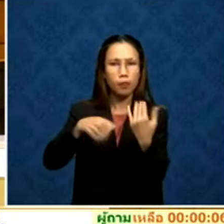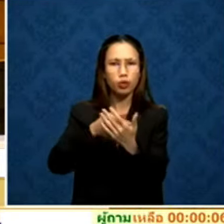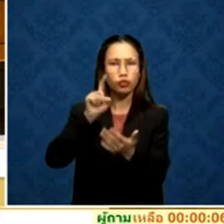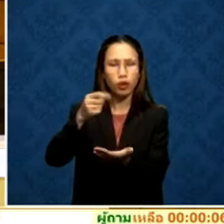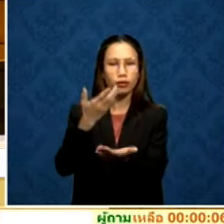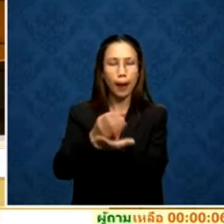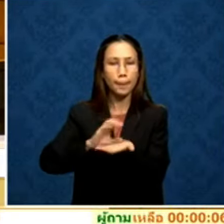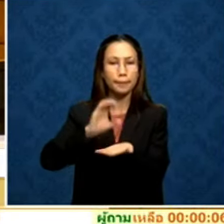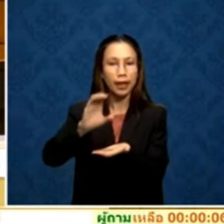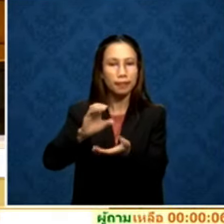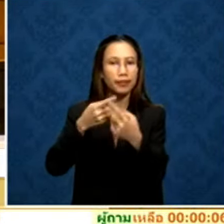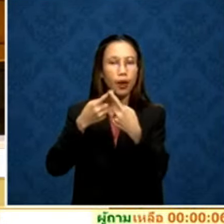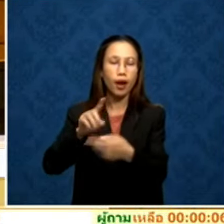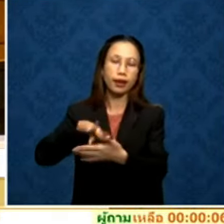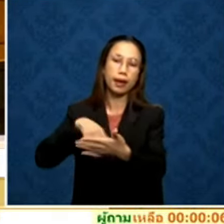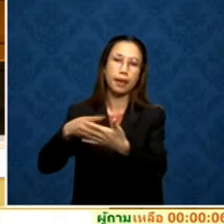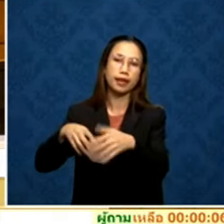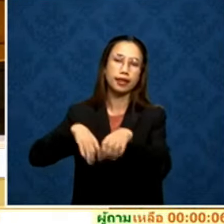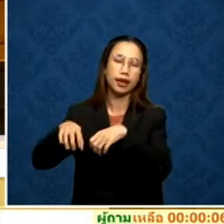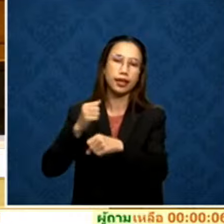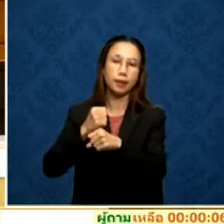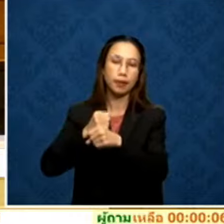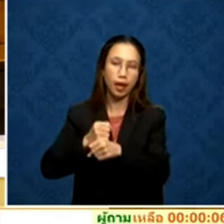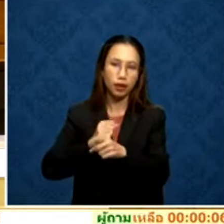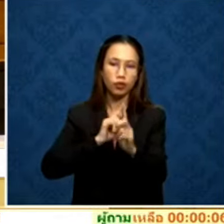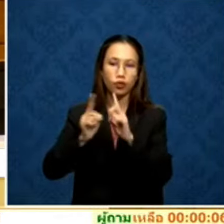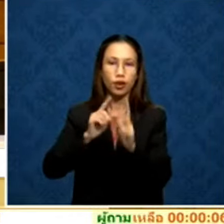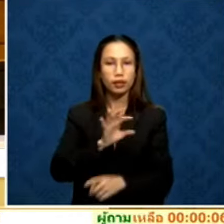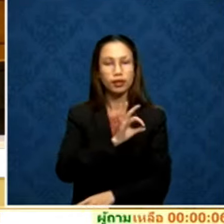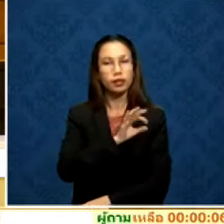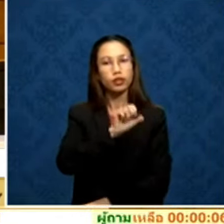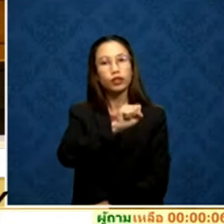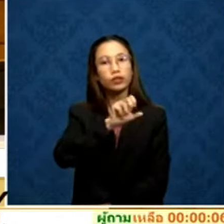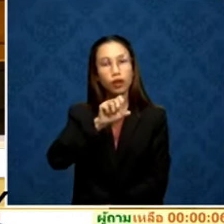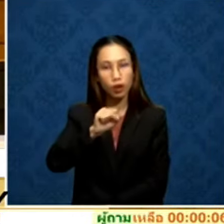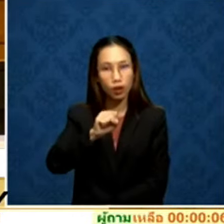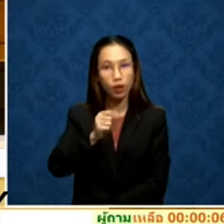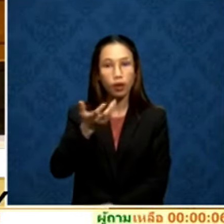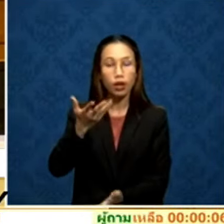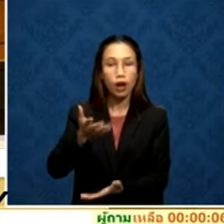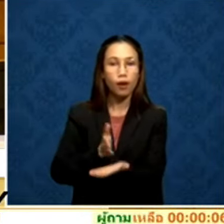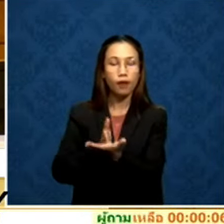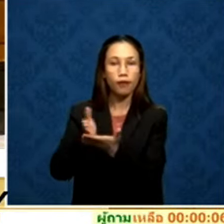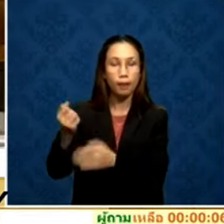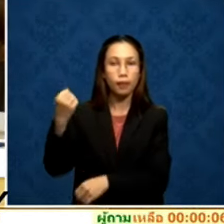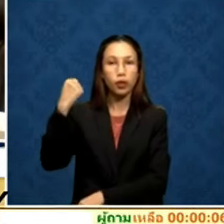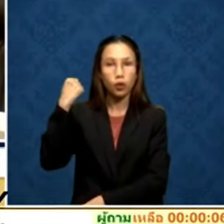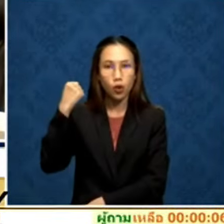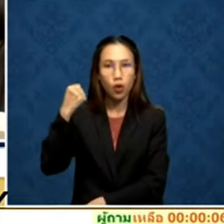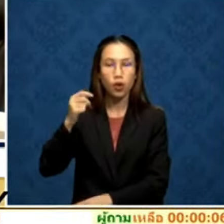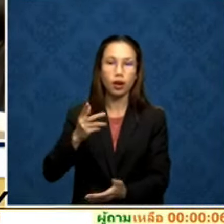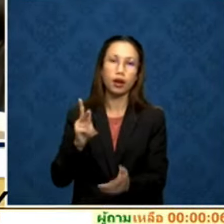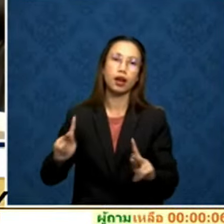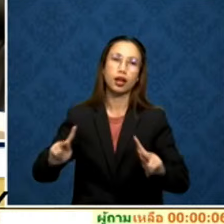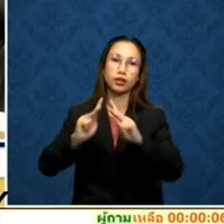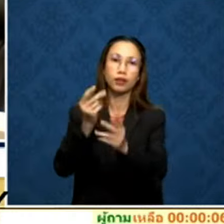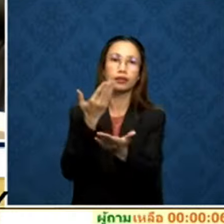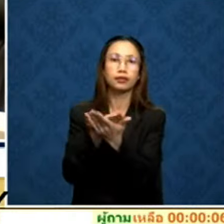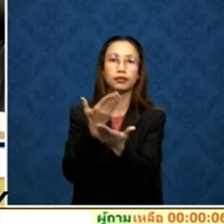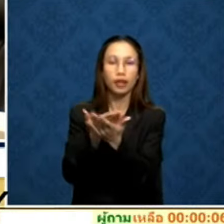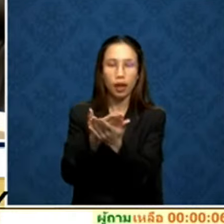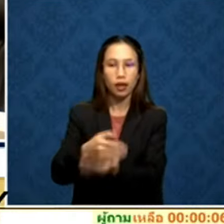มุ่งมั่นการใช้การประสานงานร่วมกันทั้งสมาชิกสภาผู้แทนราษฎรทั้งฝ่ายความมั่นคงทั้งกระทรวงการคลังทั้งก